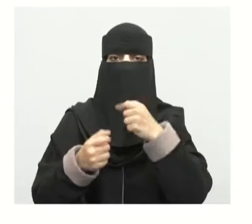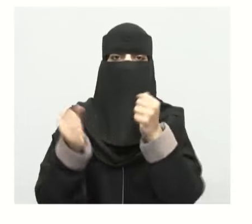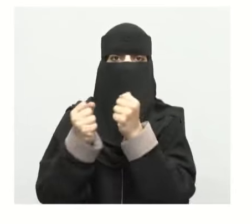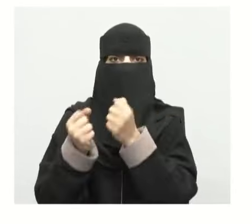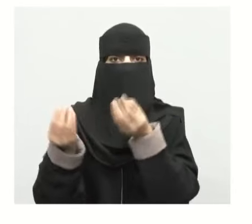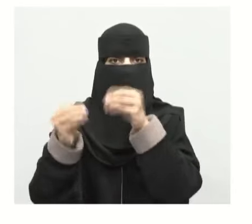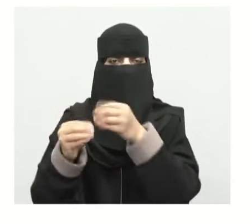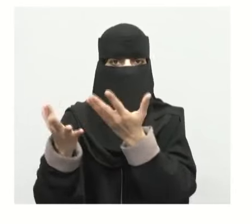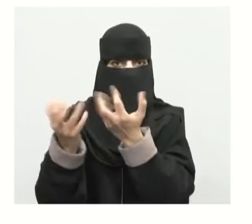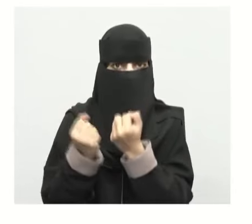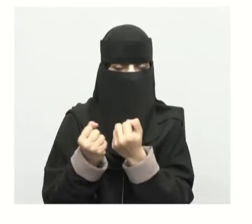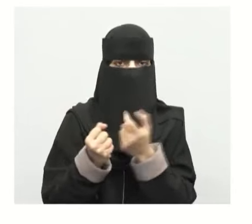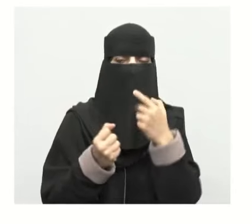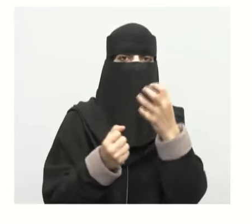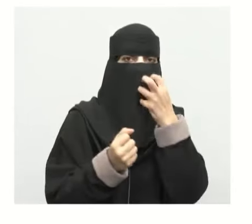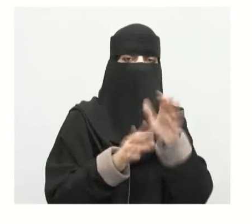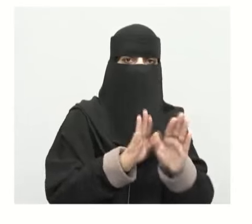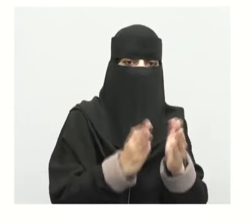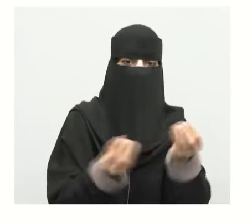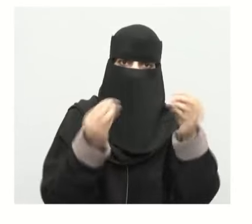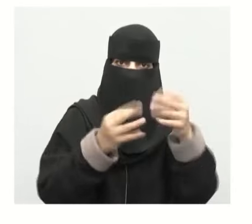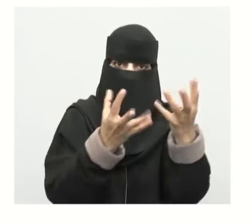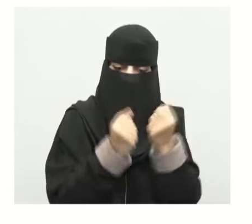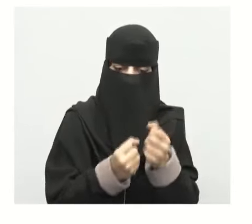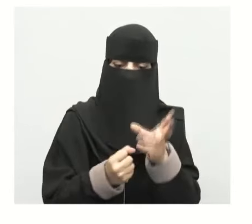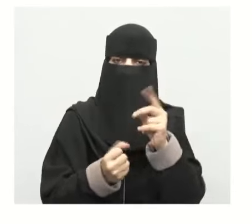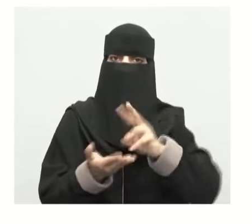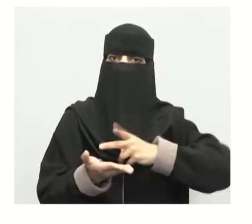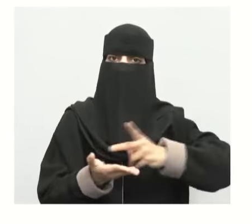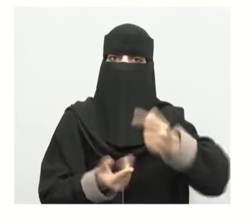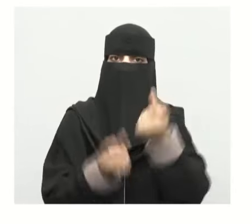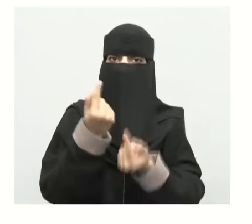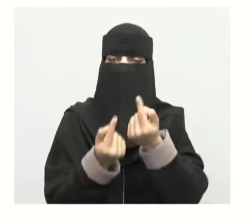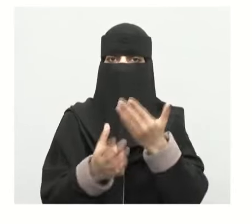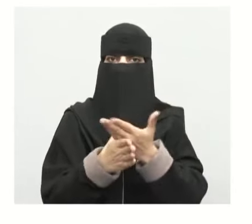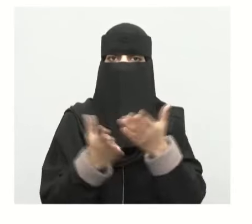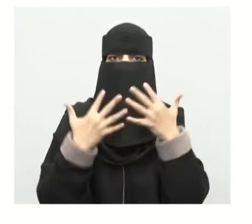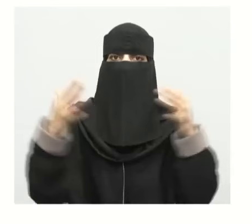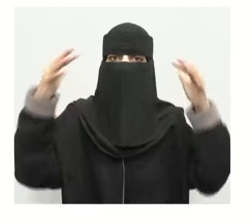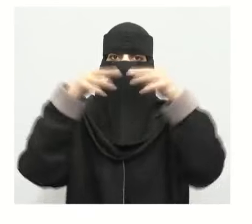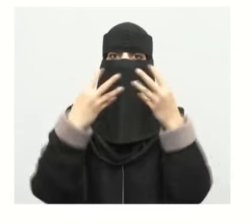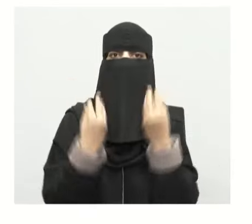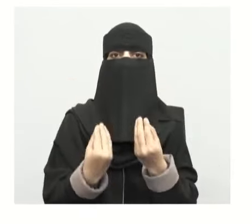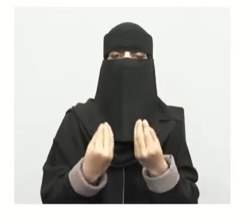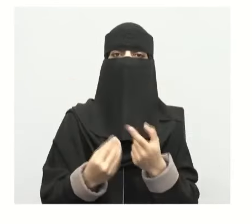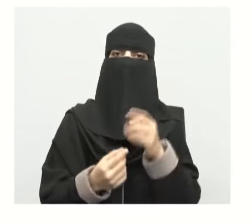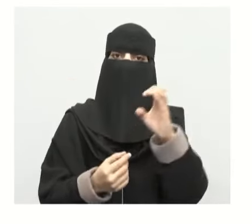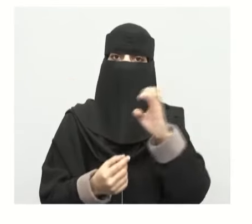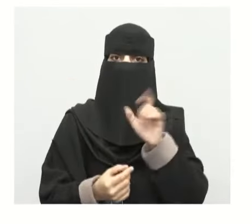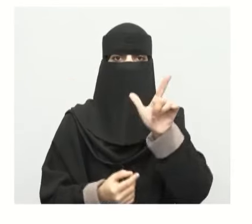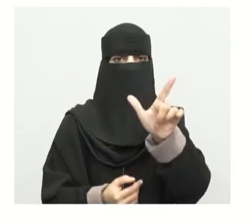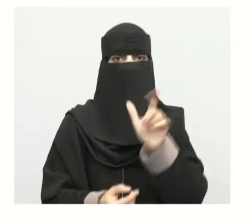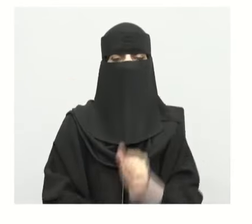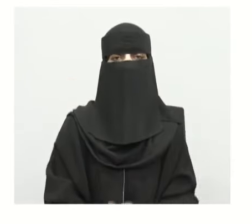لعدم حاجتها لوسائل التبريد او التدفئه تنوع المحصولات الزراعيه فيها الاعتدال اجابه